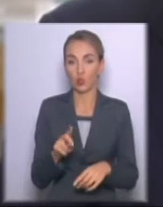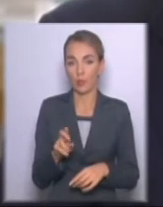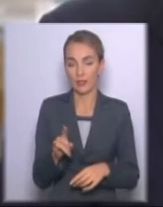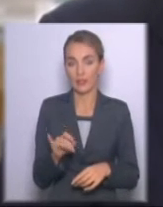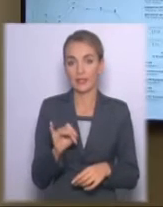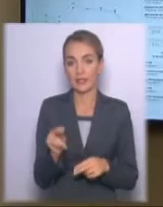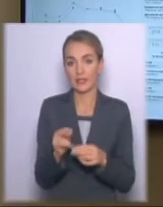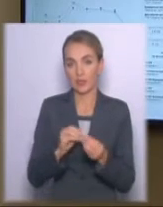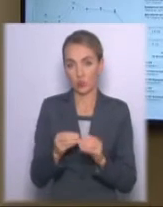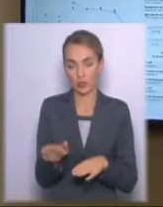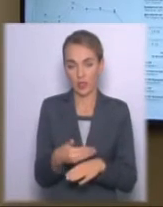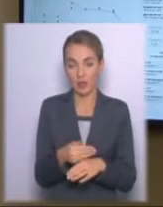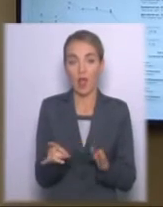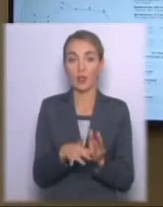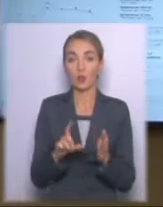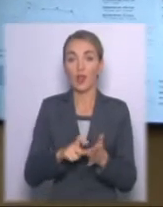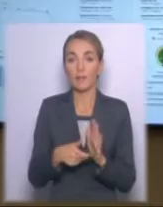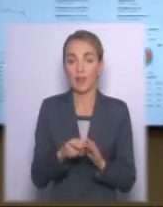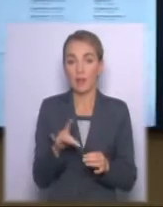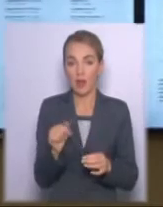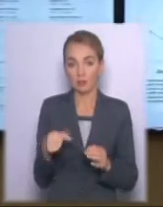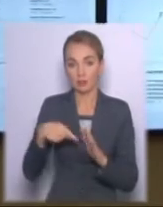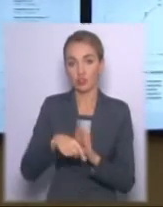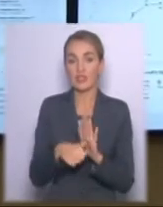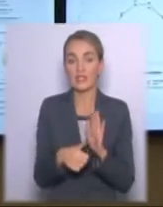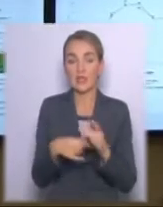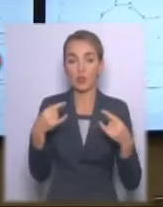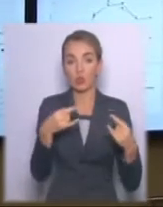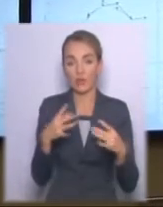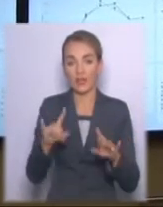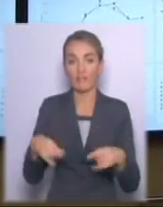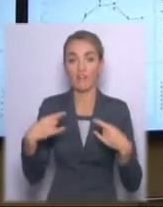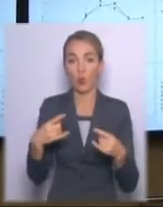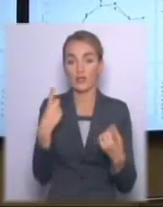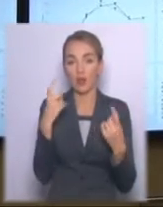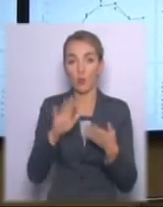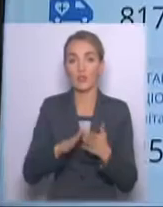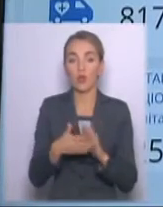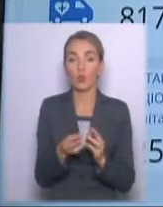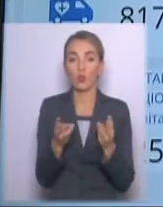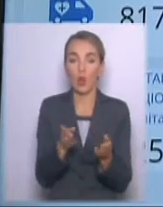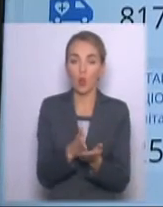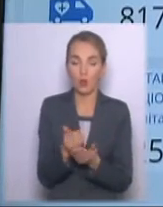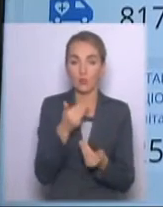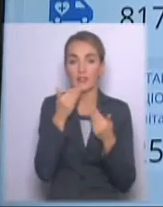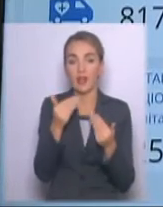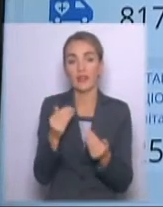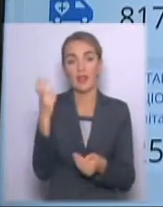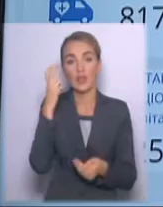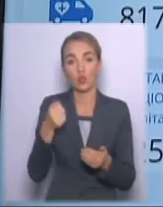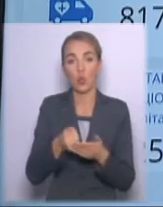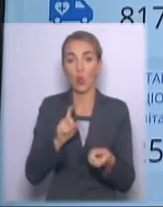їх устранити. Електронний кабінет мера складається із 6 моніторів, на які виводяться дані про стан комунальної галузі, звернення киян до контактного